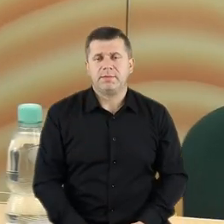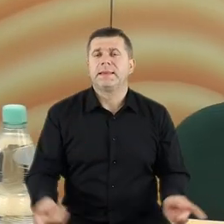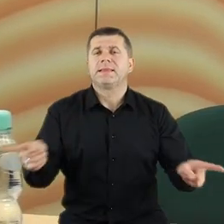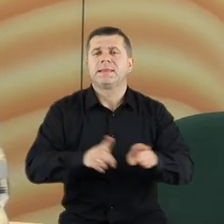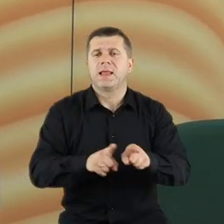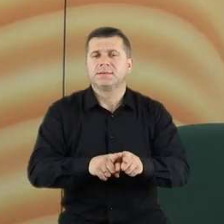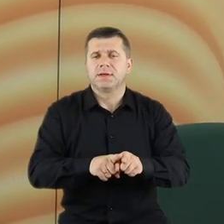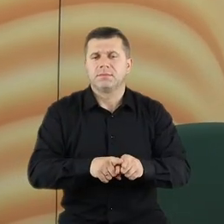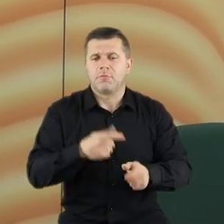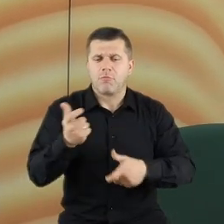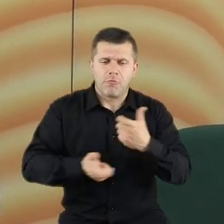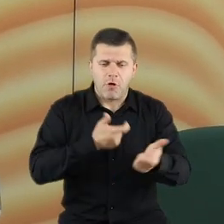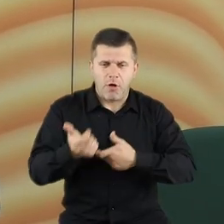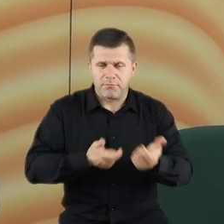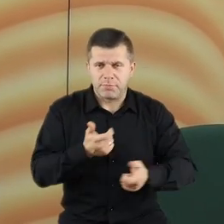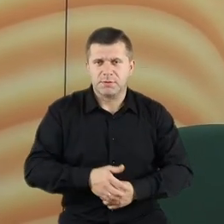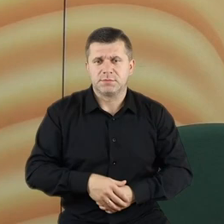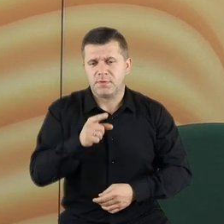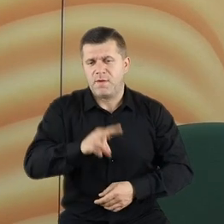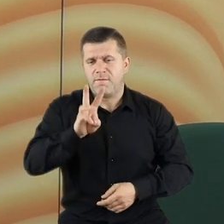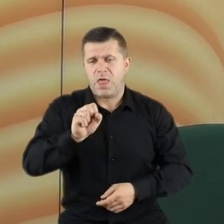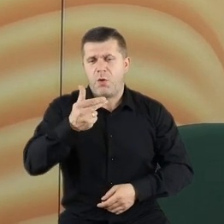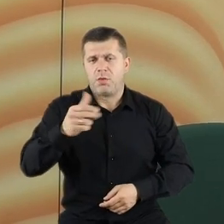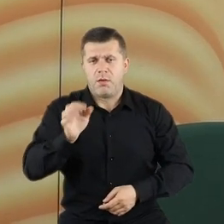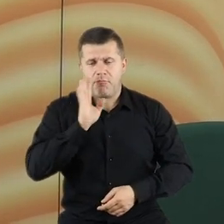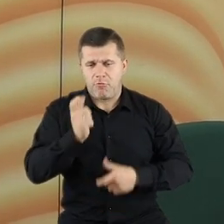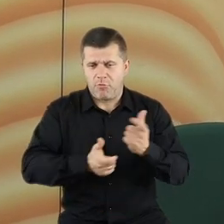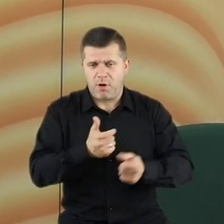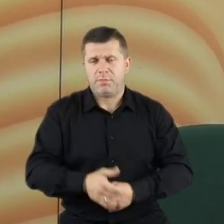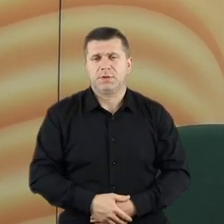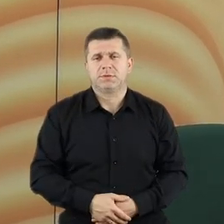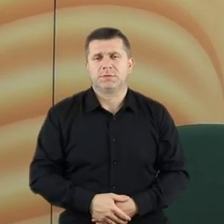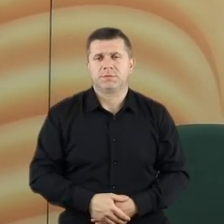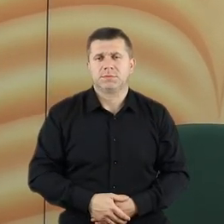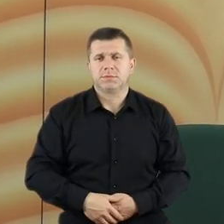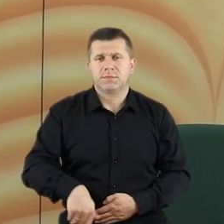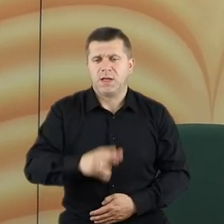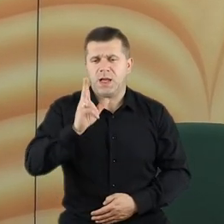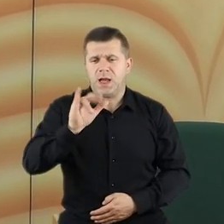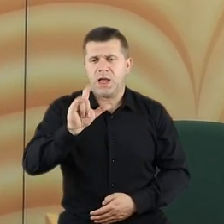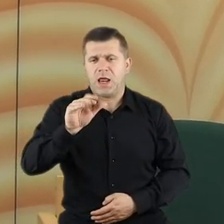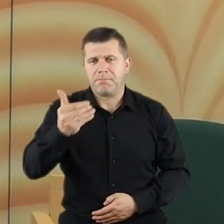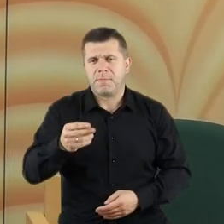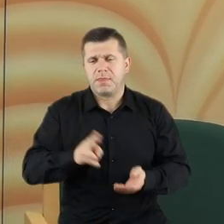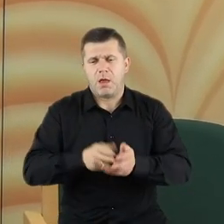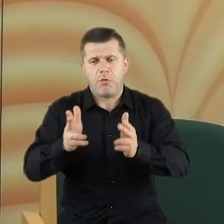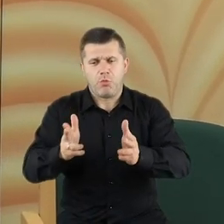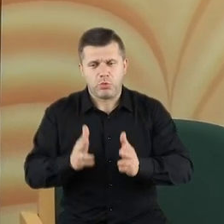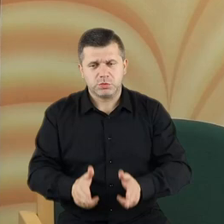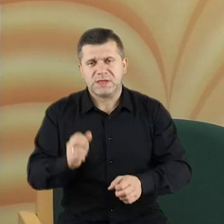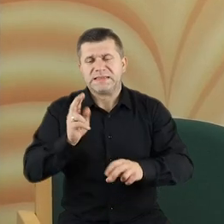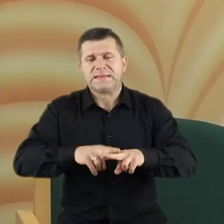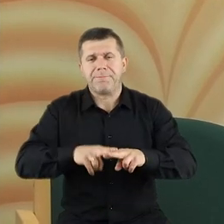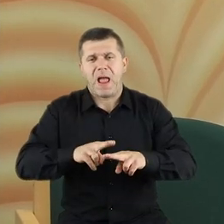przedłużyło tą wełnę No i tak takie kilimy na łóżko czy zapaski